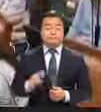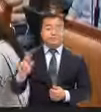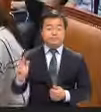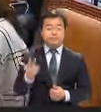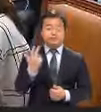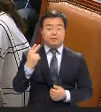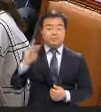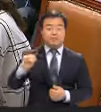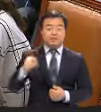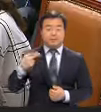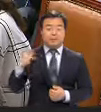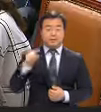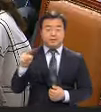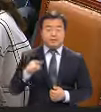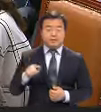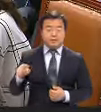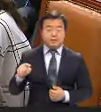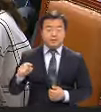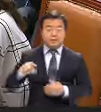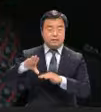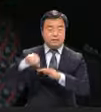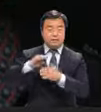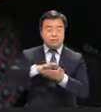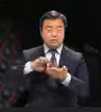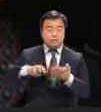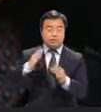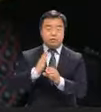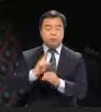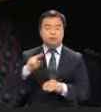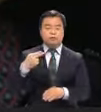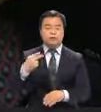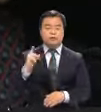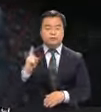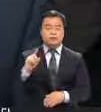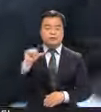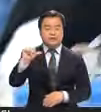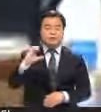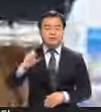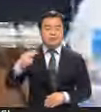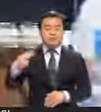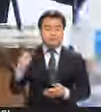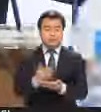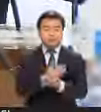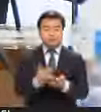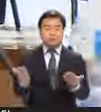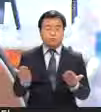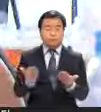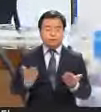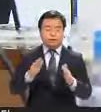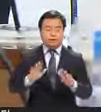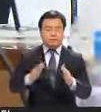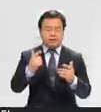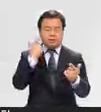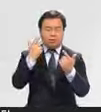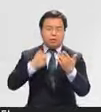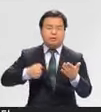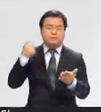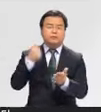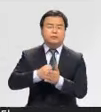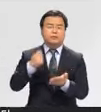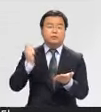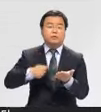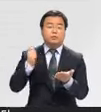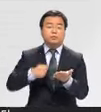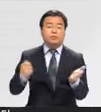700MHz 주파수 대역에서 지상파 UHD 방송에 5개 채널을 분배하는 정부안이 최종 확정됐습니다.